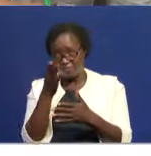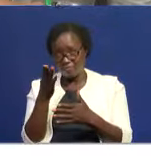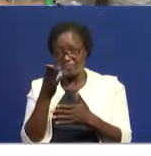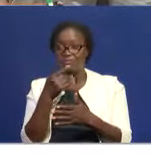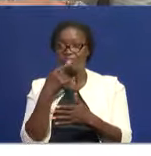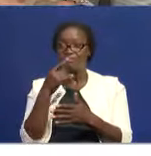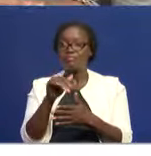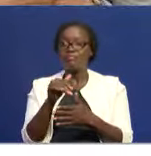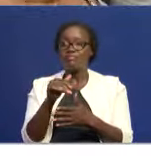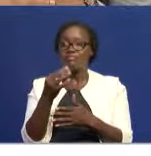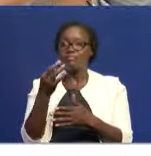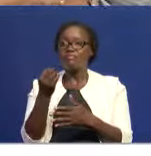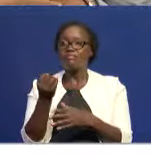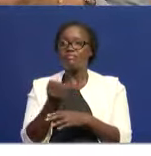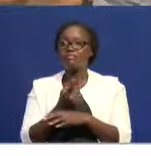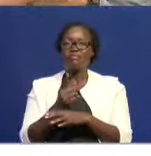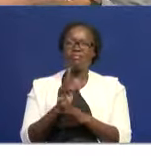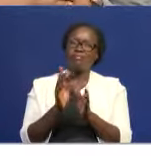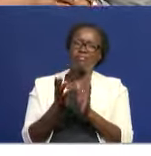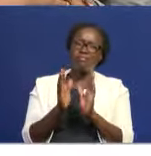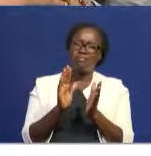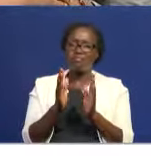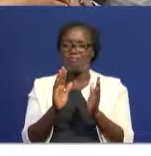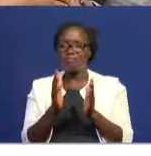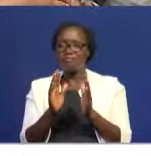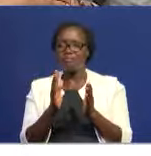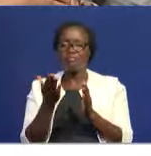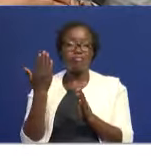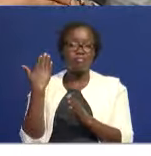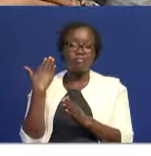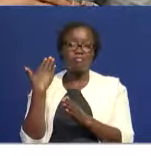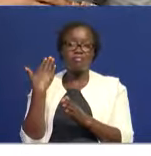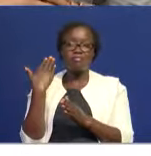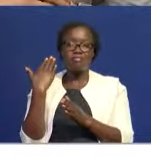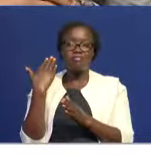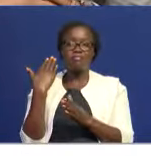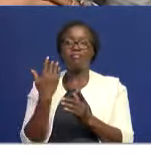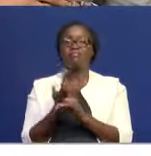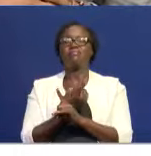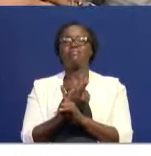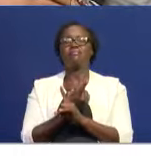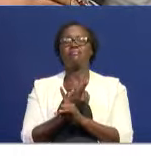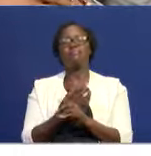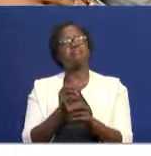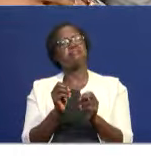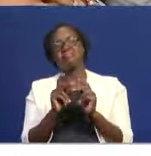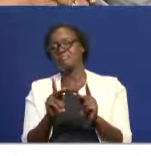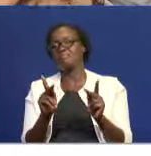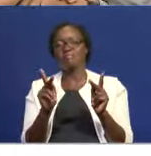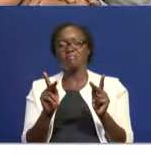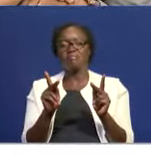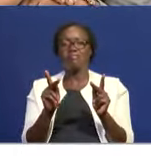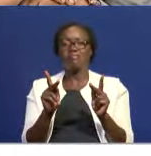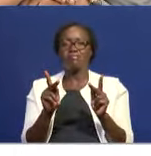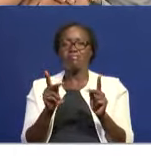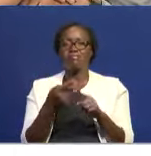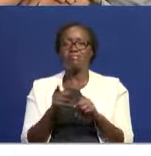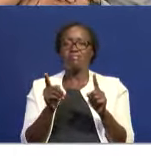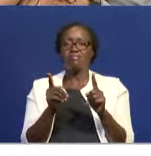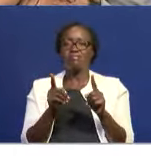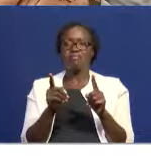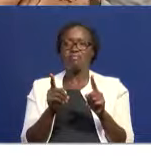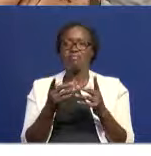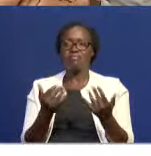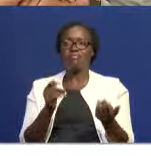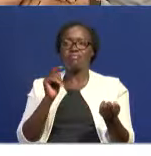Amesema madakika 30 20 hivi zilizopita, amesema mambo haikuwa hivi, mambo ilikuwa imetulia, lakini